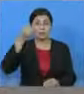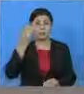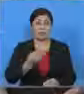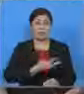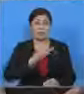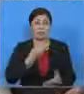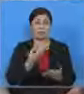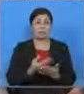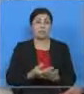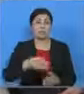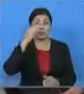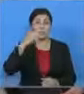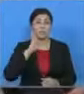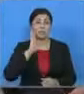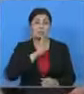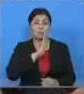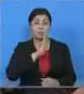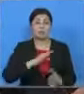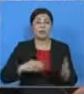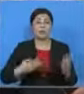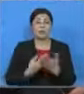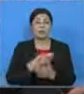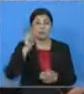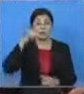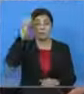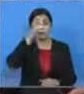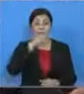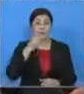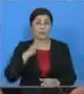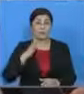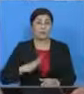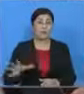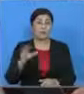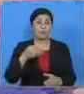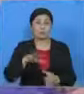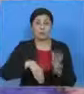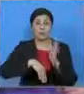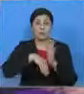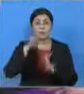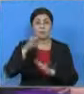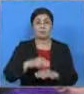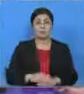пожелать родителям в новом учебном году терпения, успехов для ученика и всего самого наилучшего.